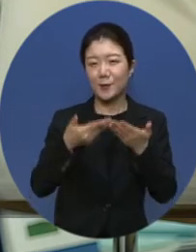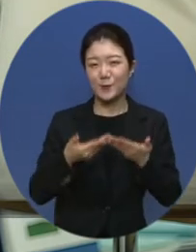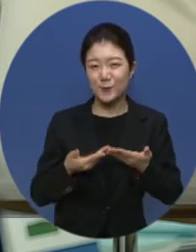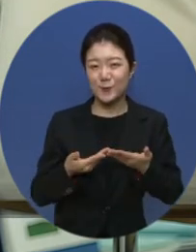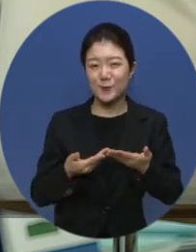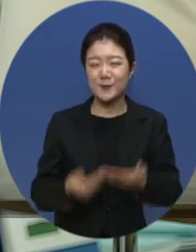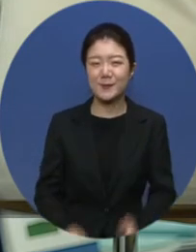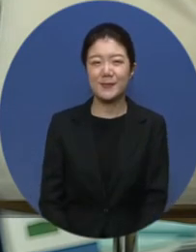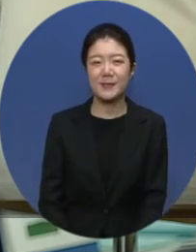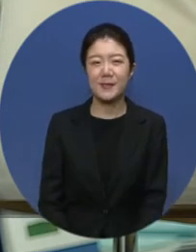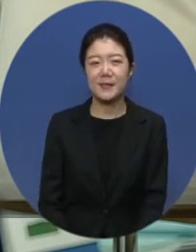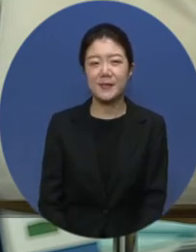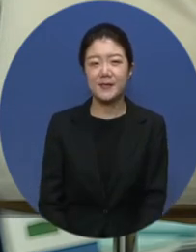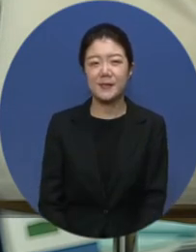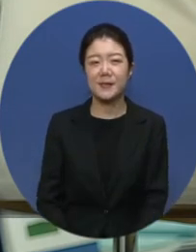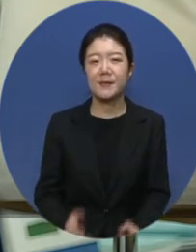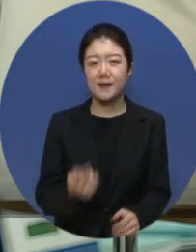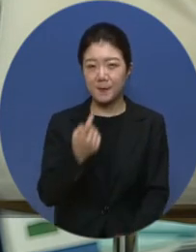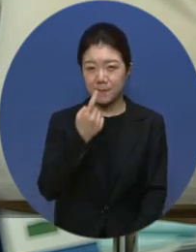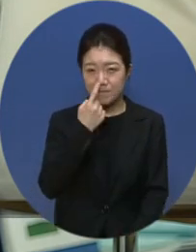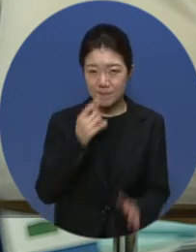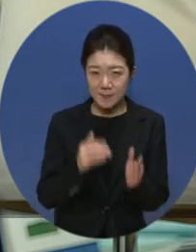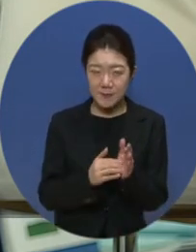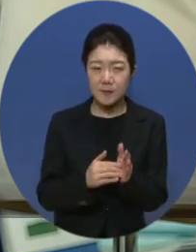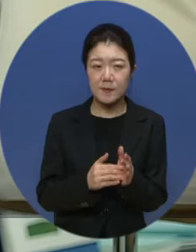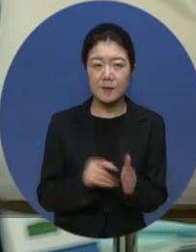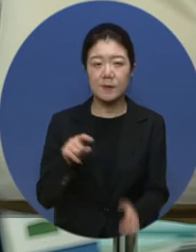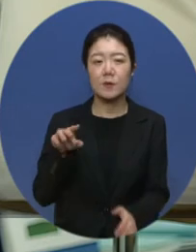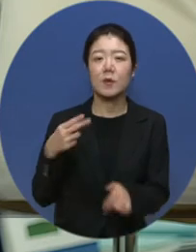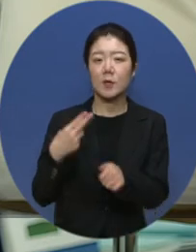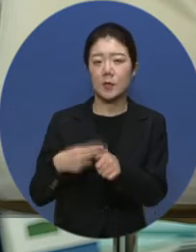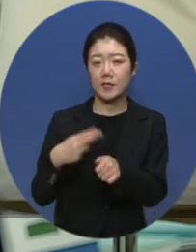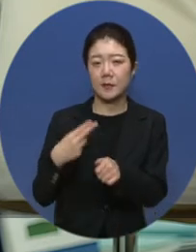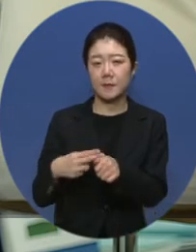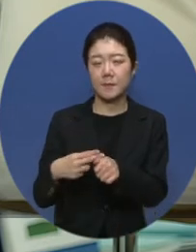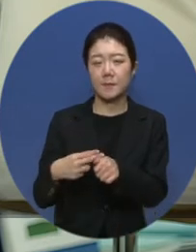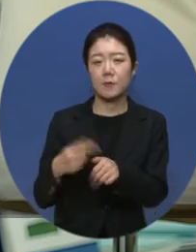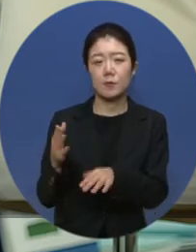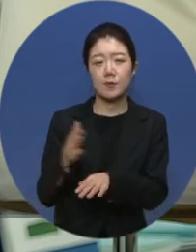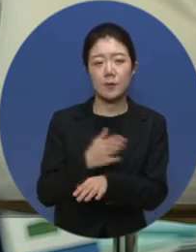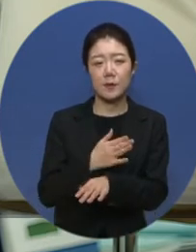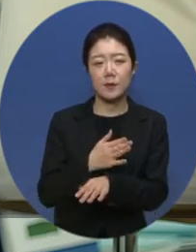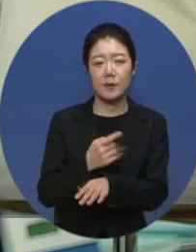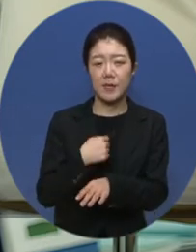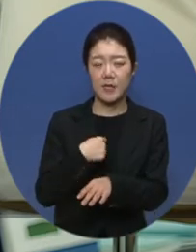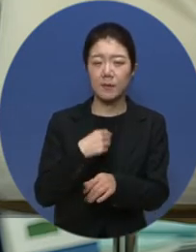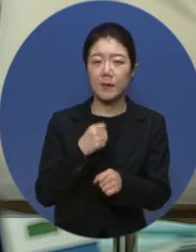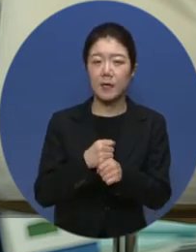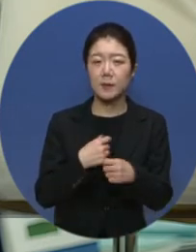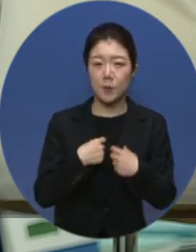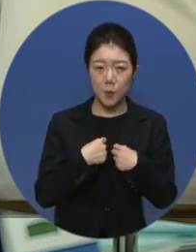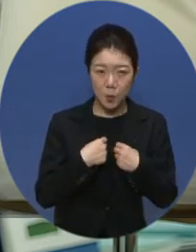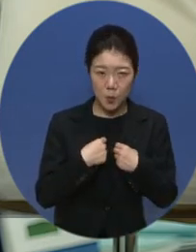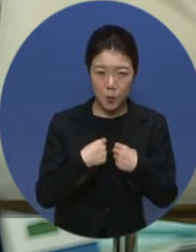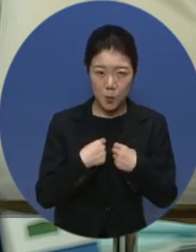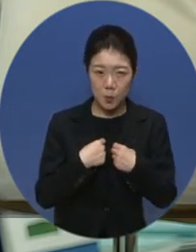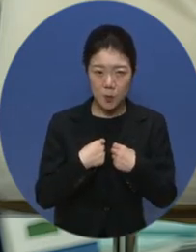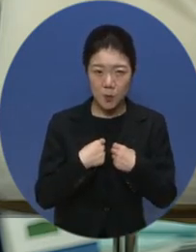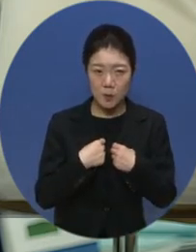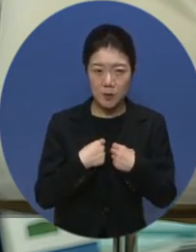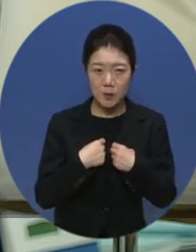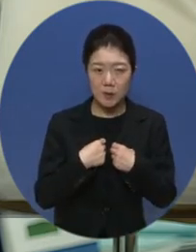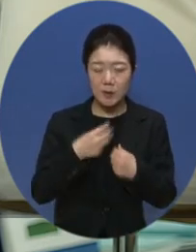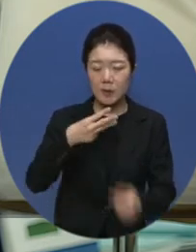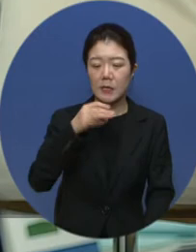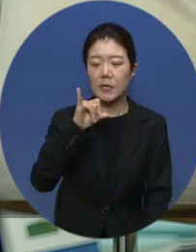데더라고요. 그래서 그렇게 해서 배워왔는데, 거기 선생님한테 이제 제가 만든 옷하고 그다음에